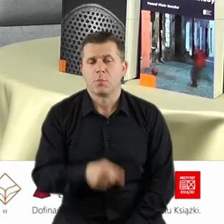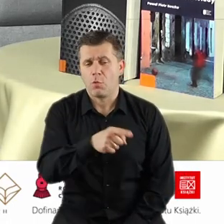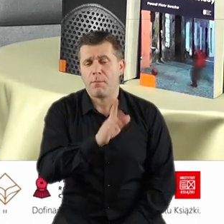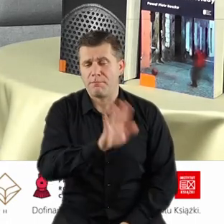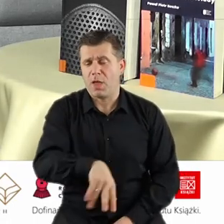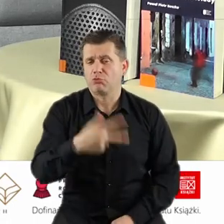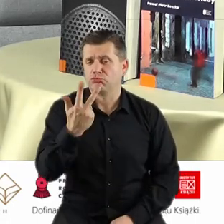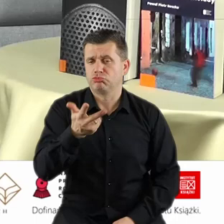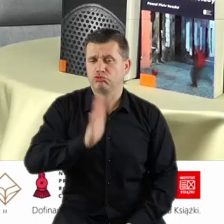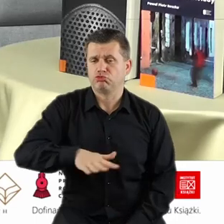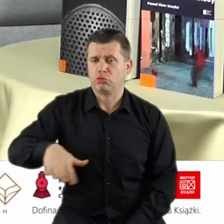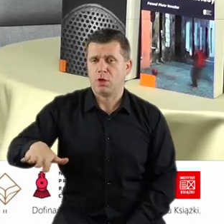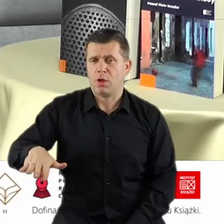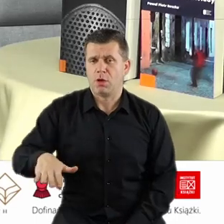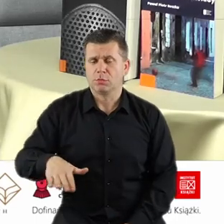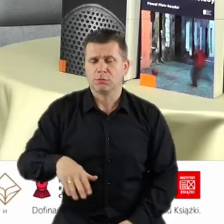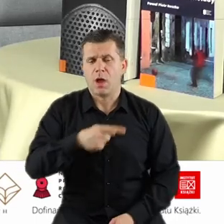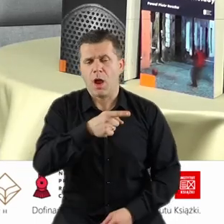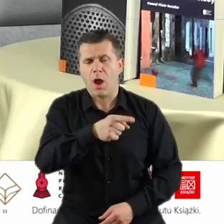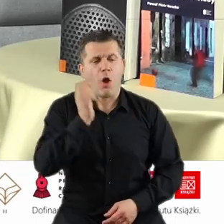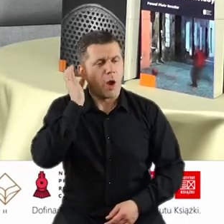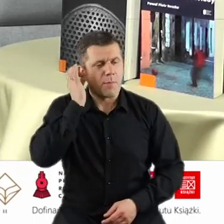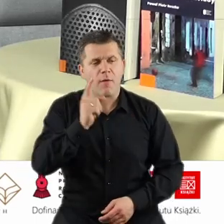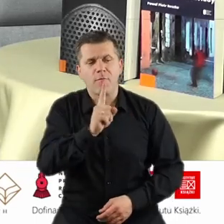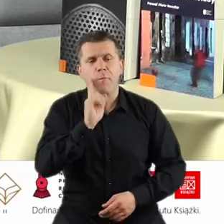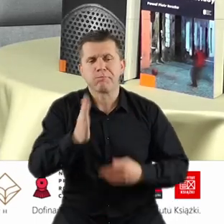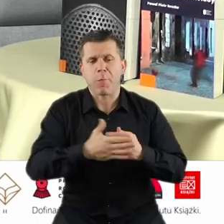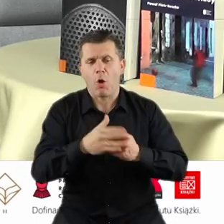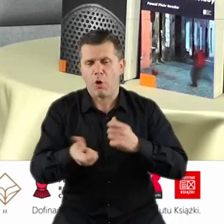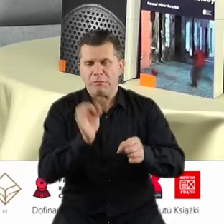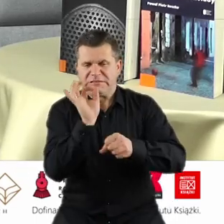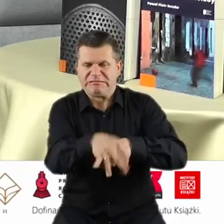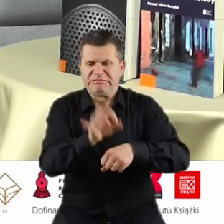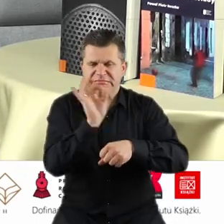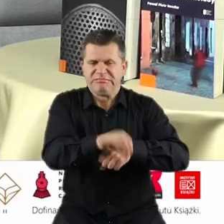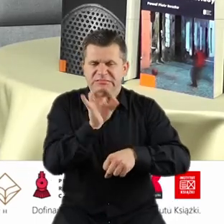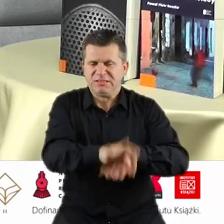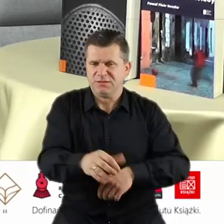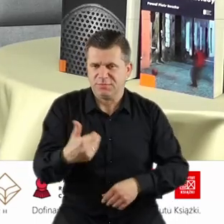Matce trojga dzieci, którą znęcał się mąż. Ona